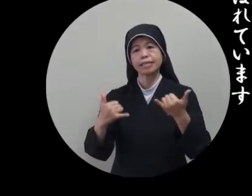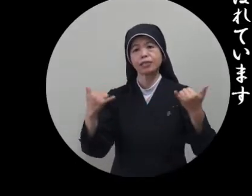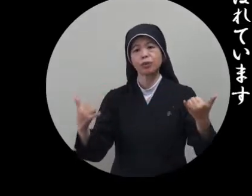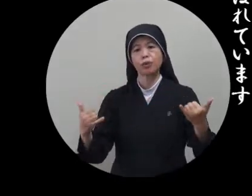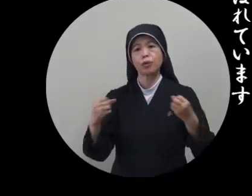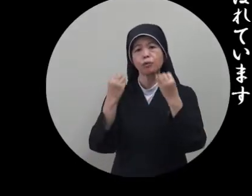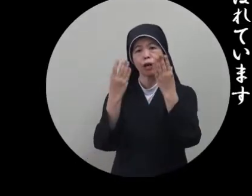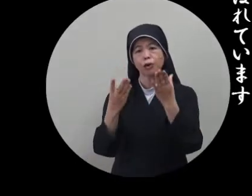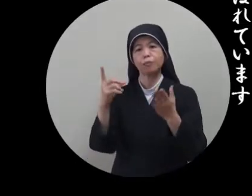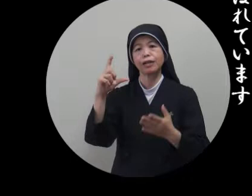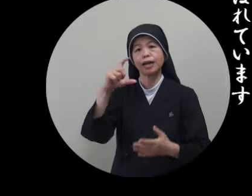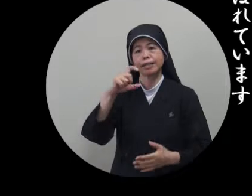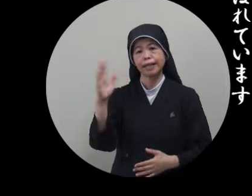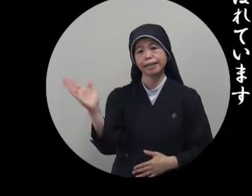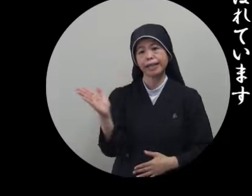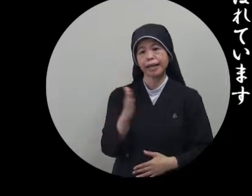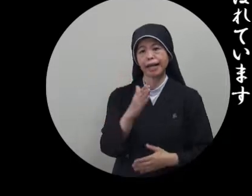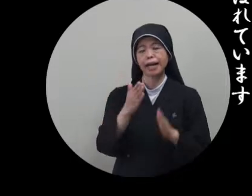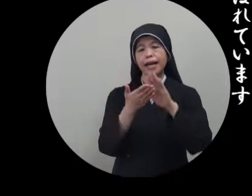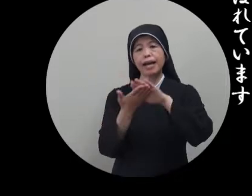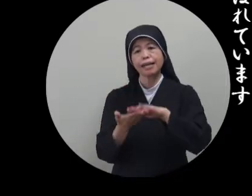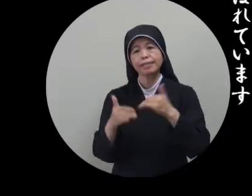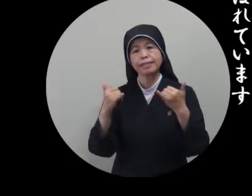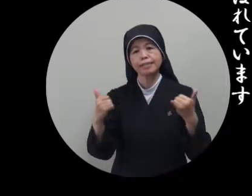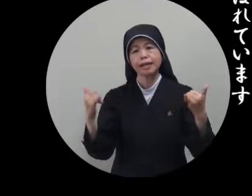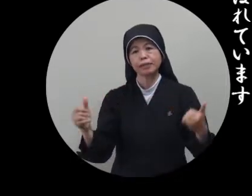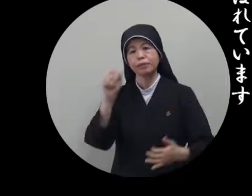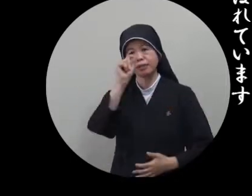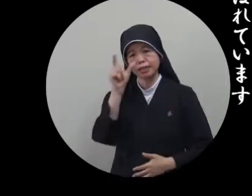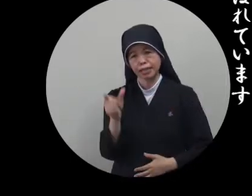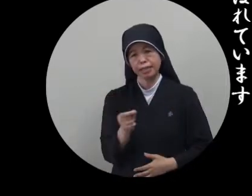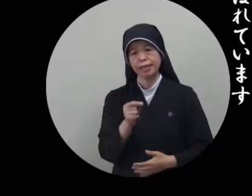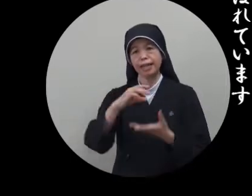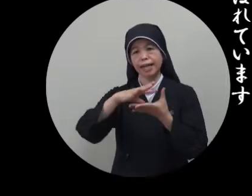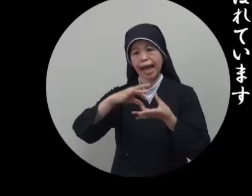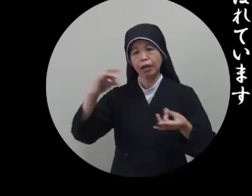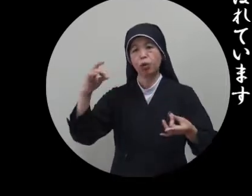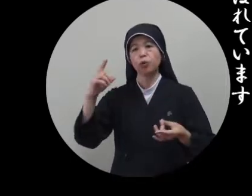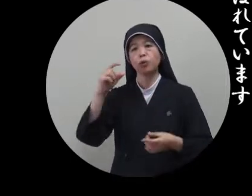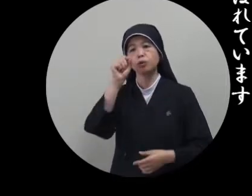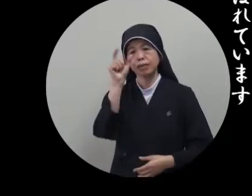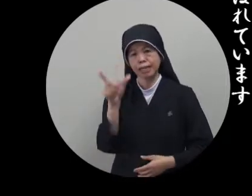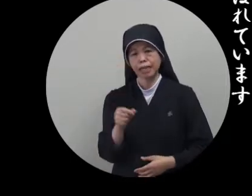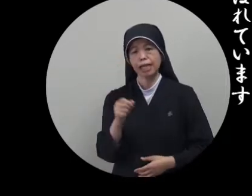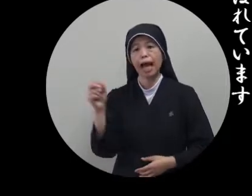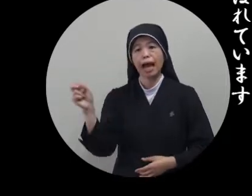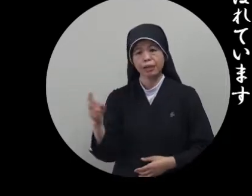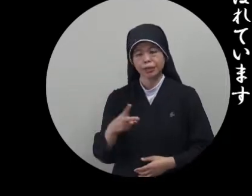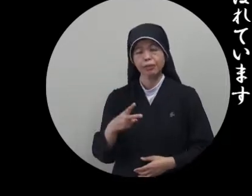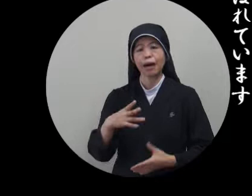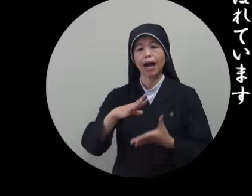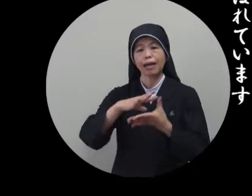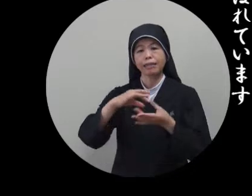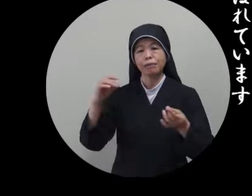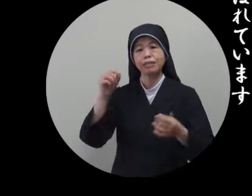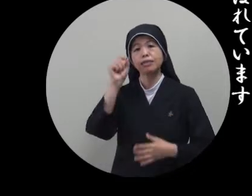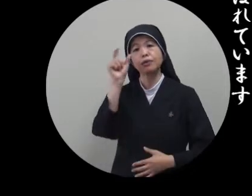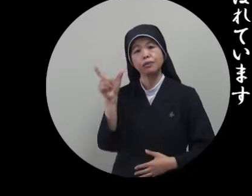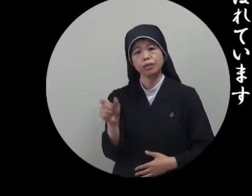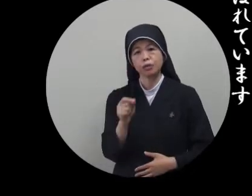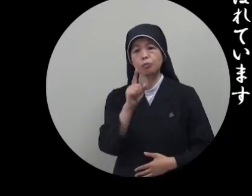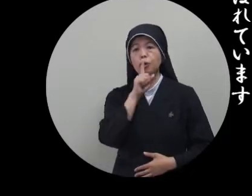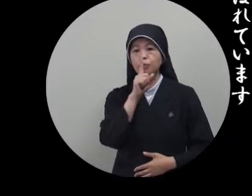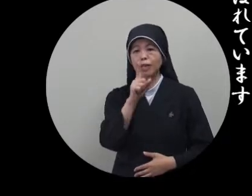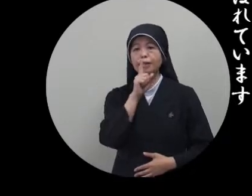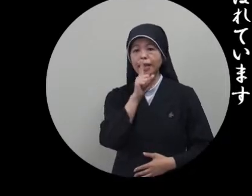人のお祝いを迎えた日から死者の月、霊魂の月、あるいは魂の月とも